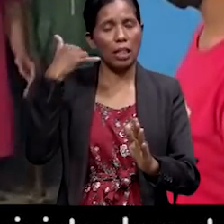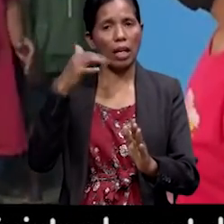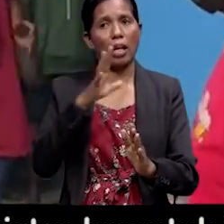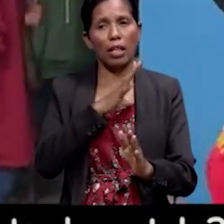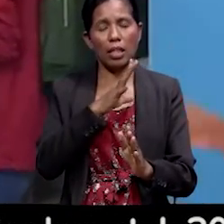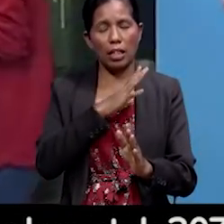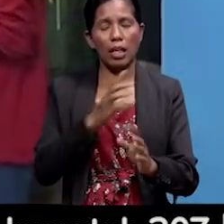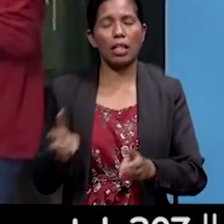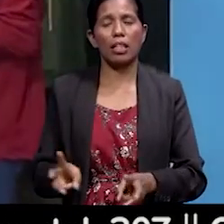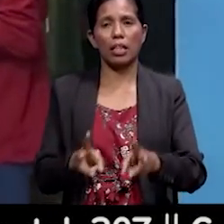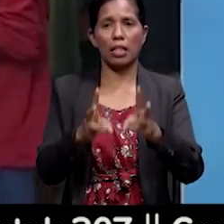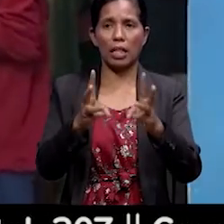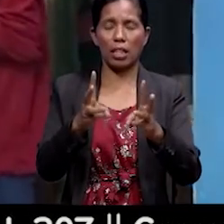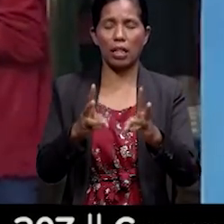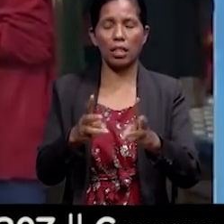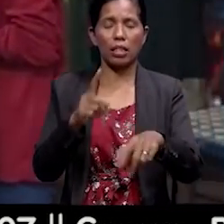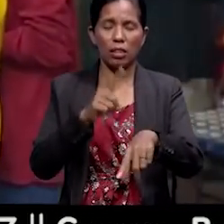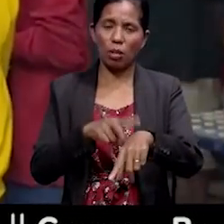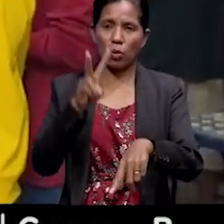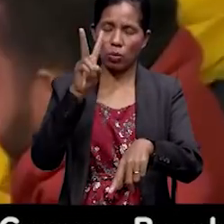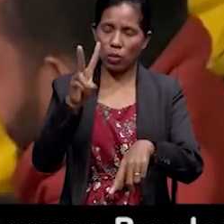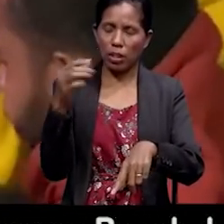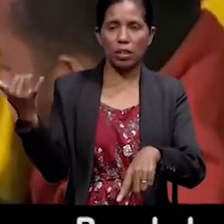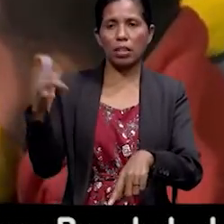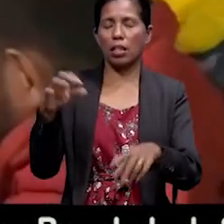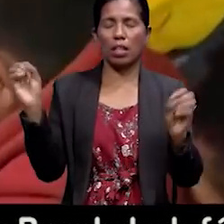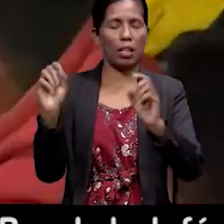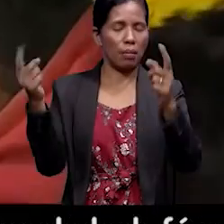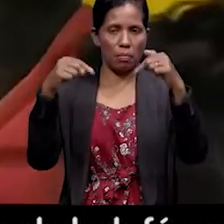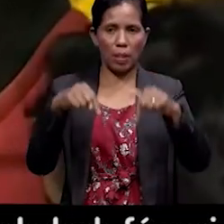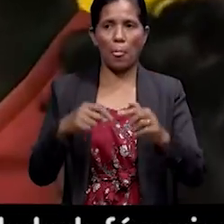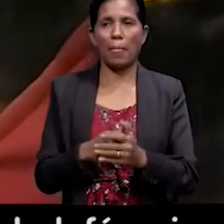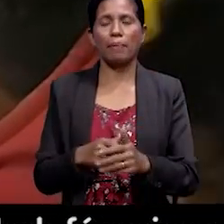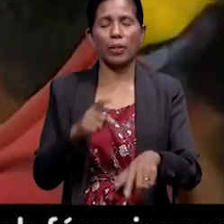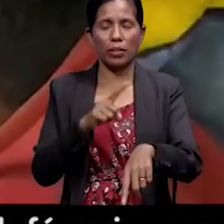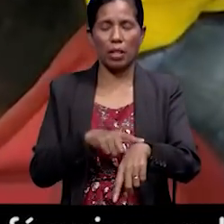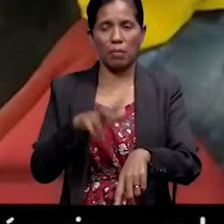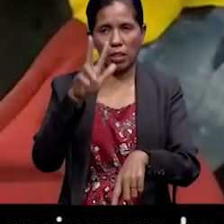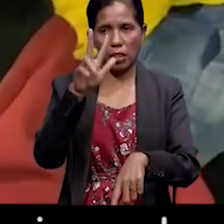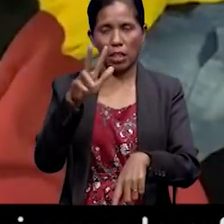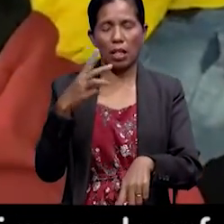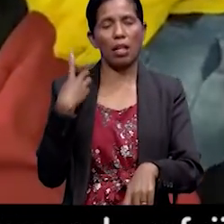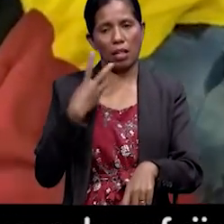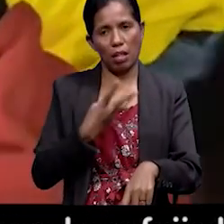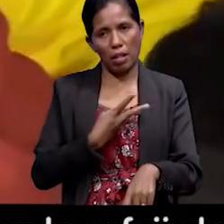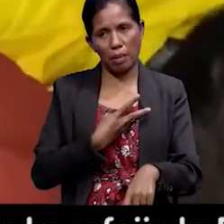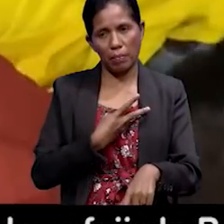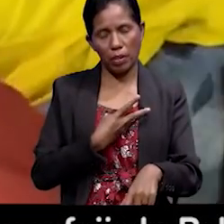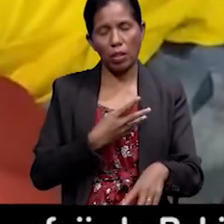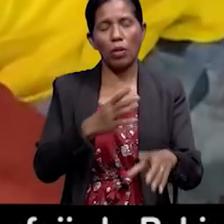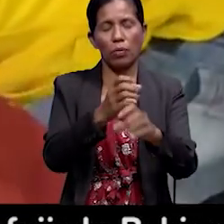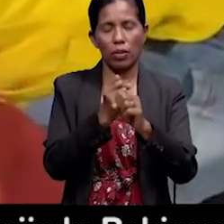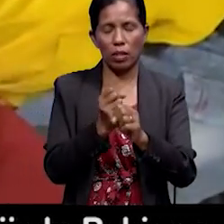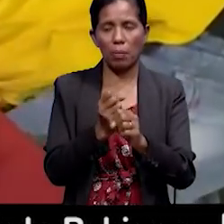mas duran to ora sira larang to tukurua resin sira lamai na fati entang to 3 horas ami putidun ami lur